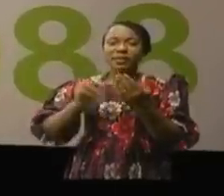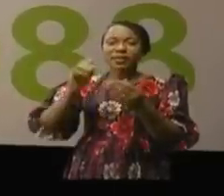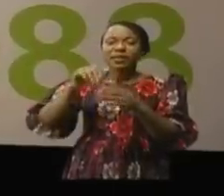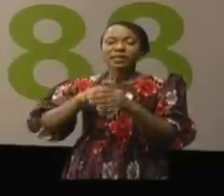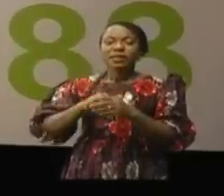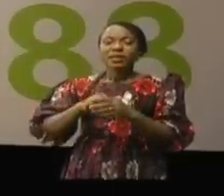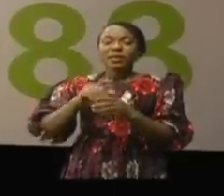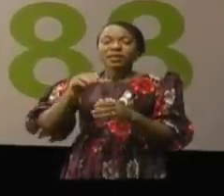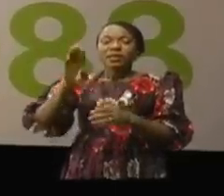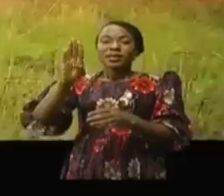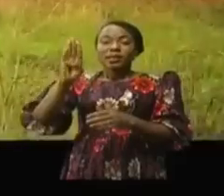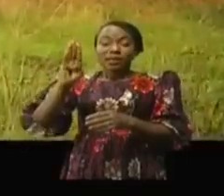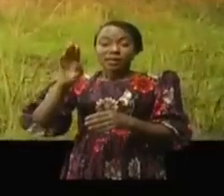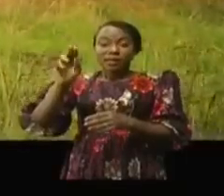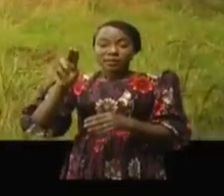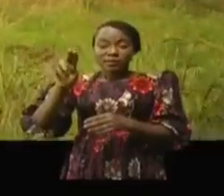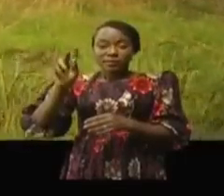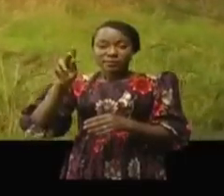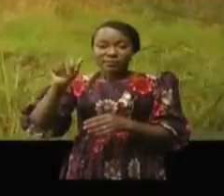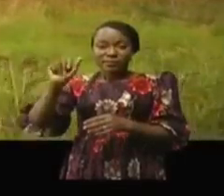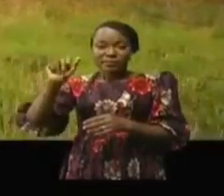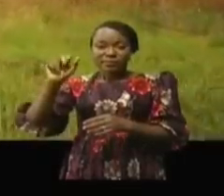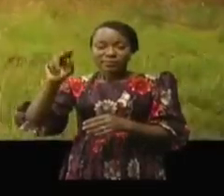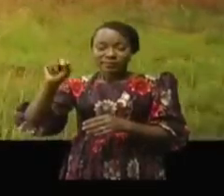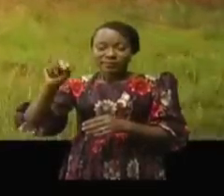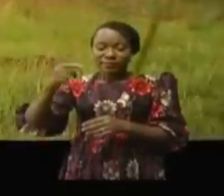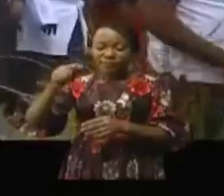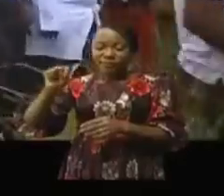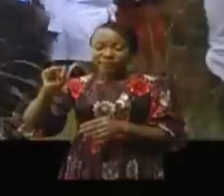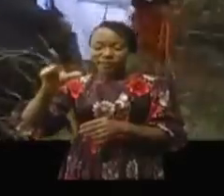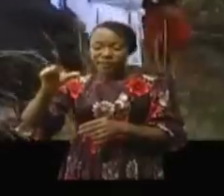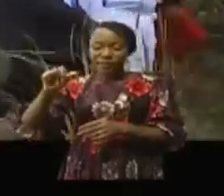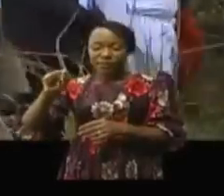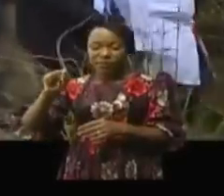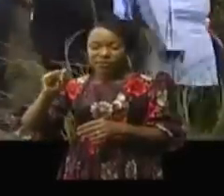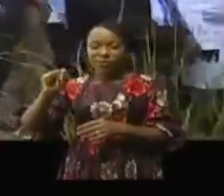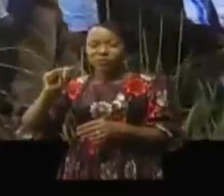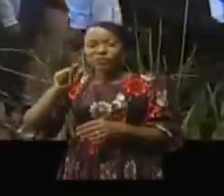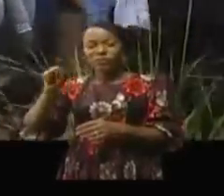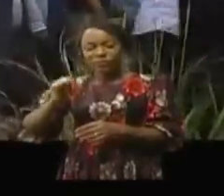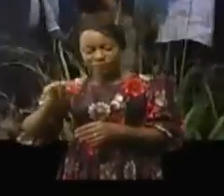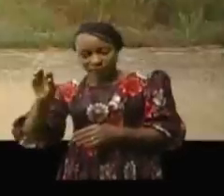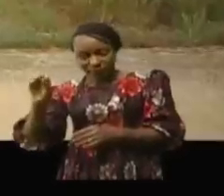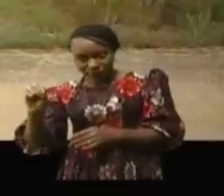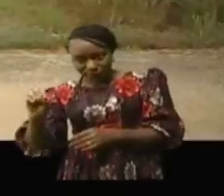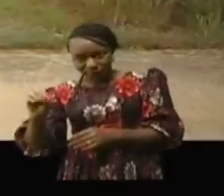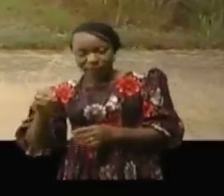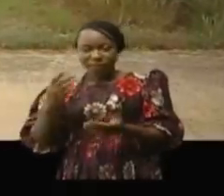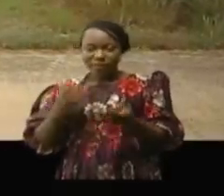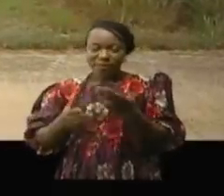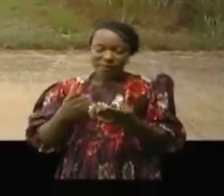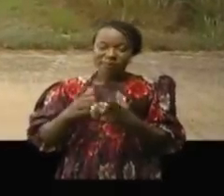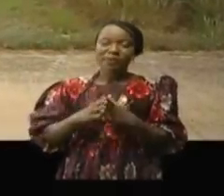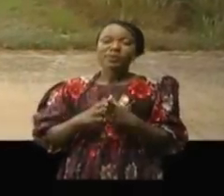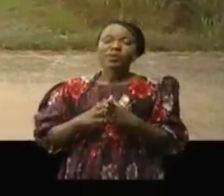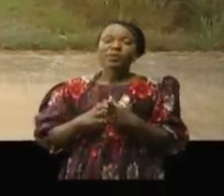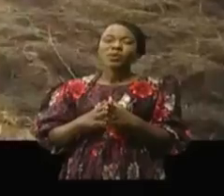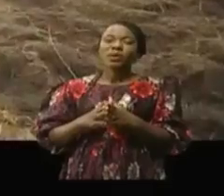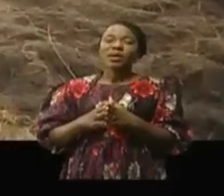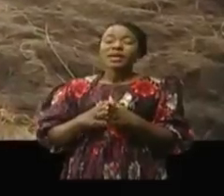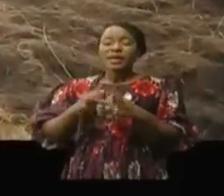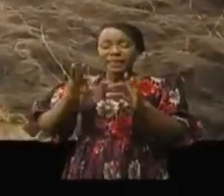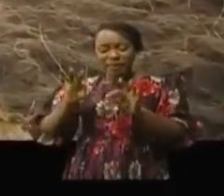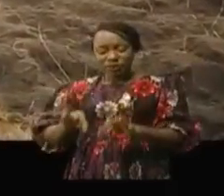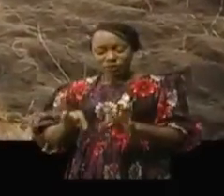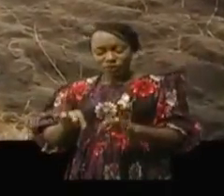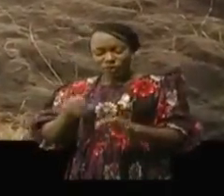Bukangalonzo est plus qu'une expression croisée de la vision du chef de l'État Félix-Antoine Tshisekedi Tshilombo concernant la revanche du sol sur le sous-sol